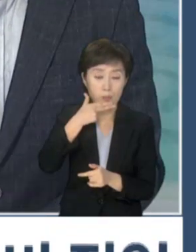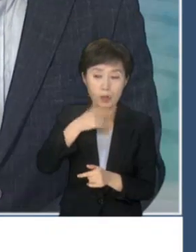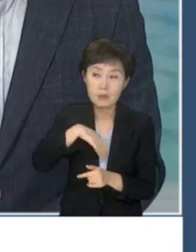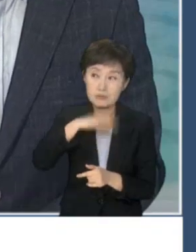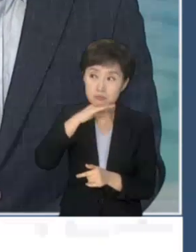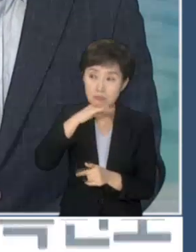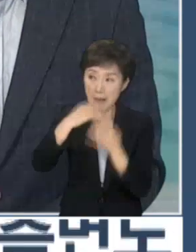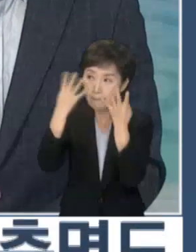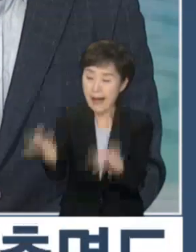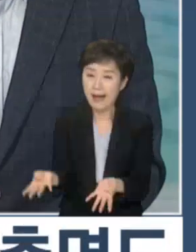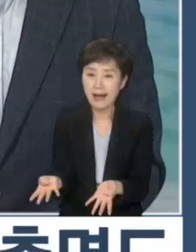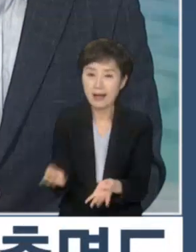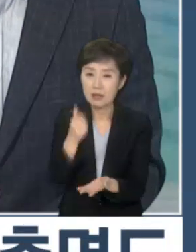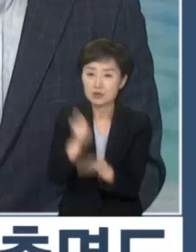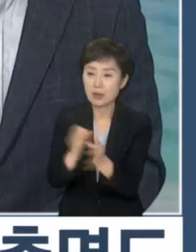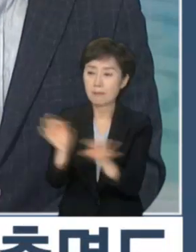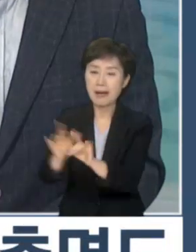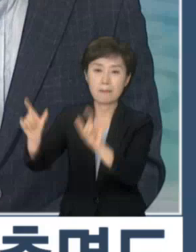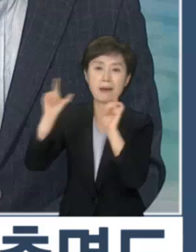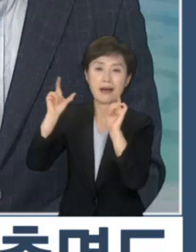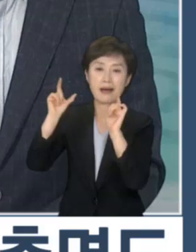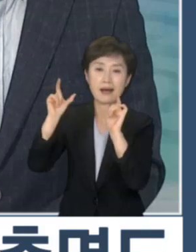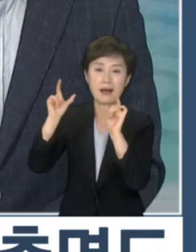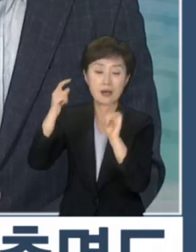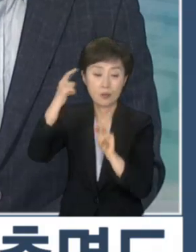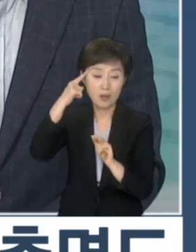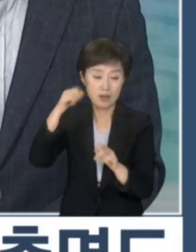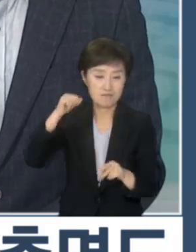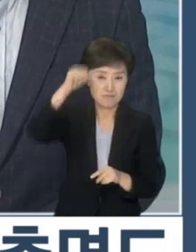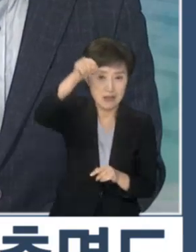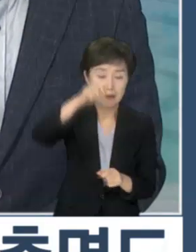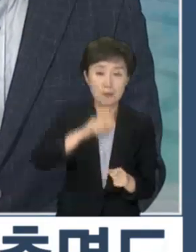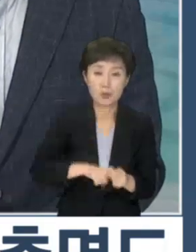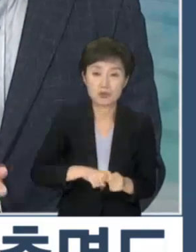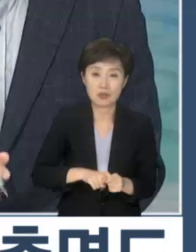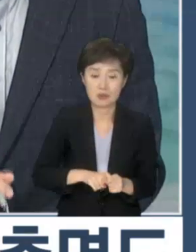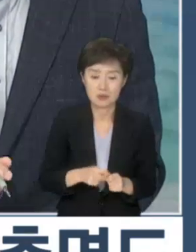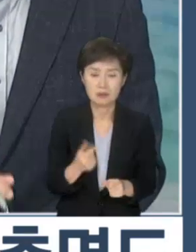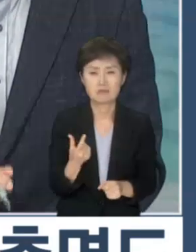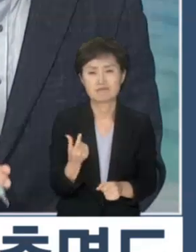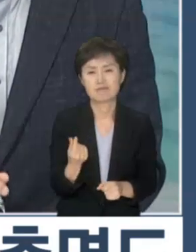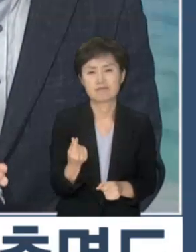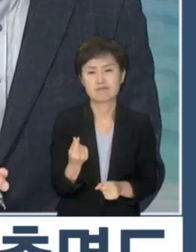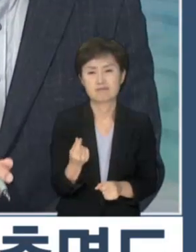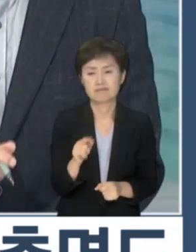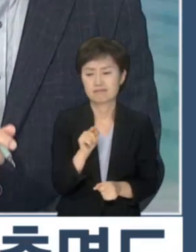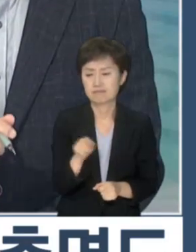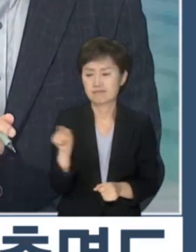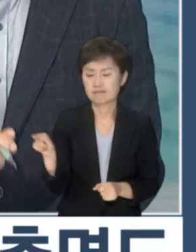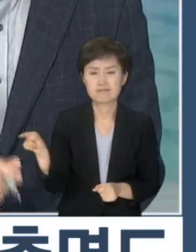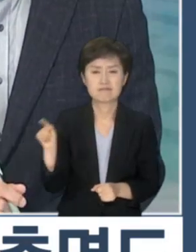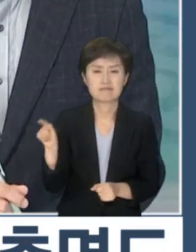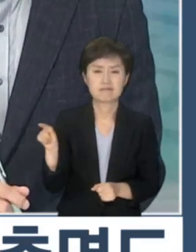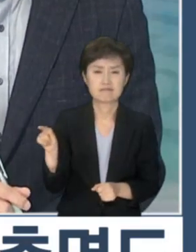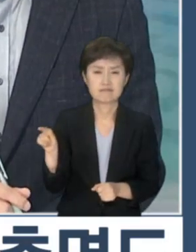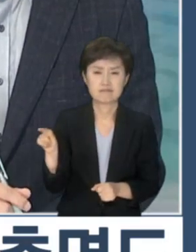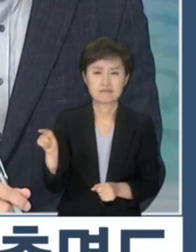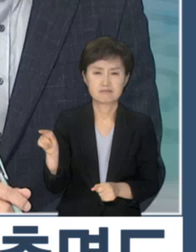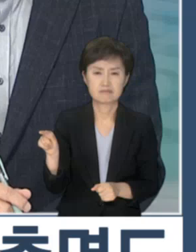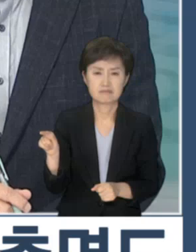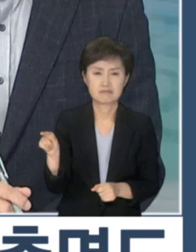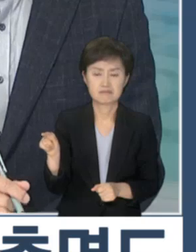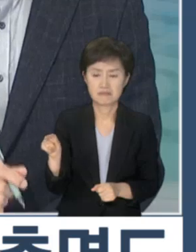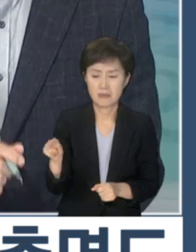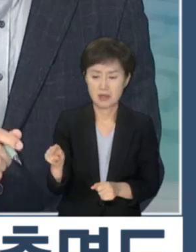바로 사면했습니다. 다음번 출마한다 이거죠. 그러니까 이런 행태에 대한 개혁을 어떻게 할